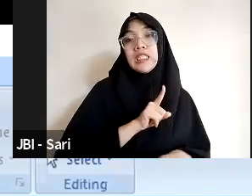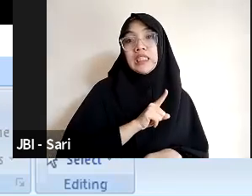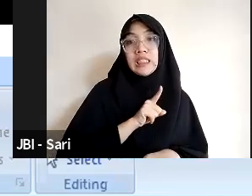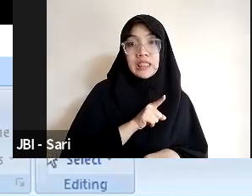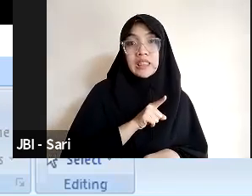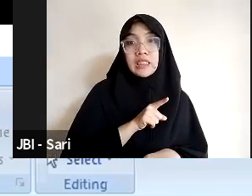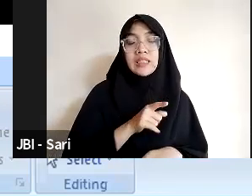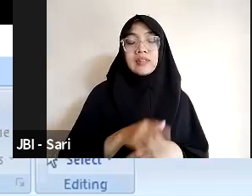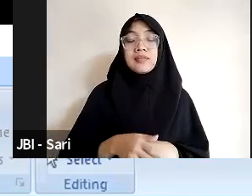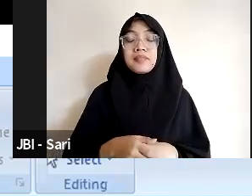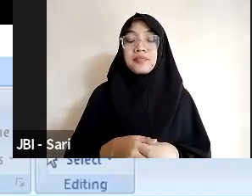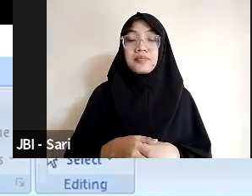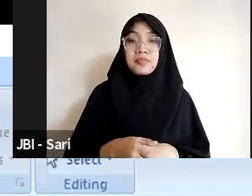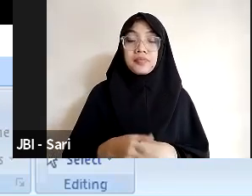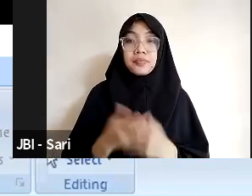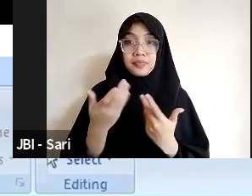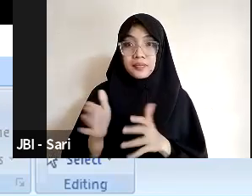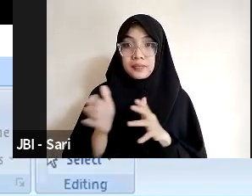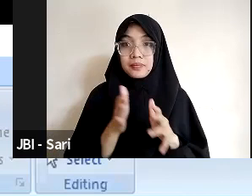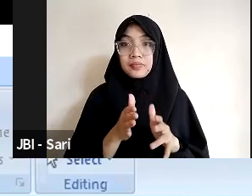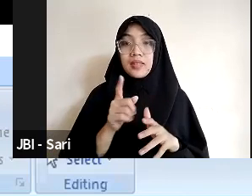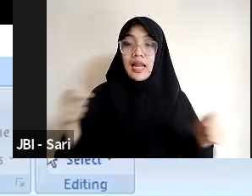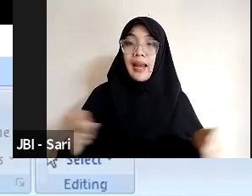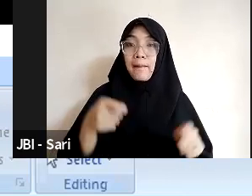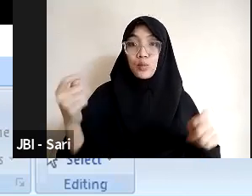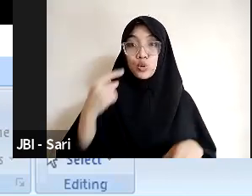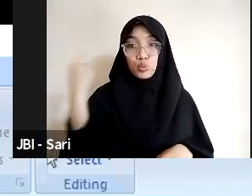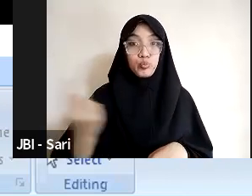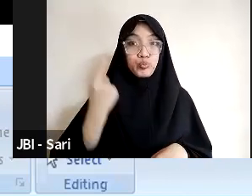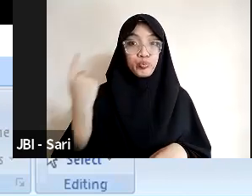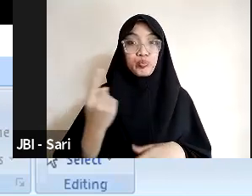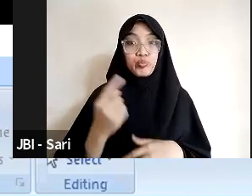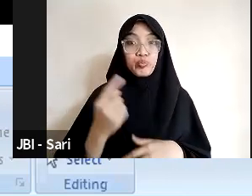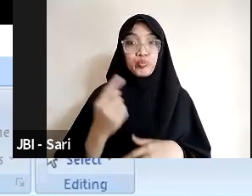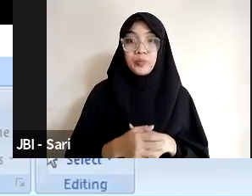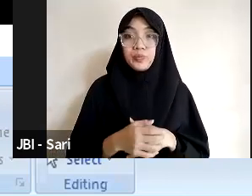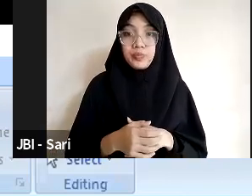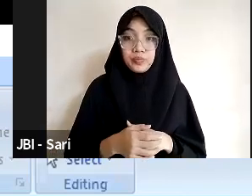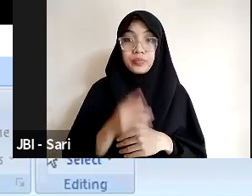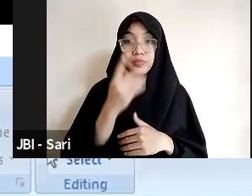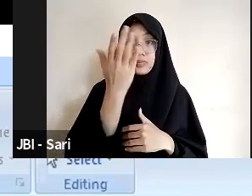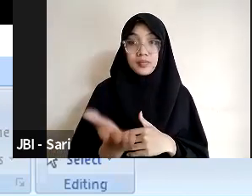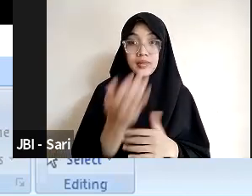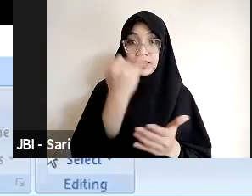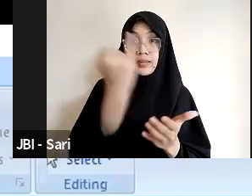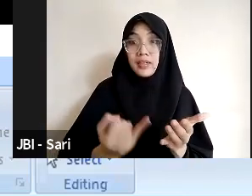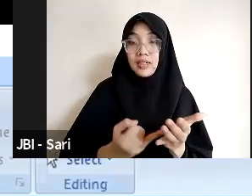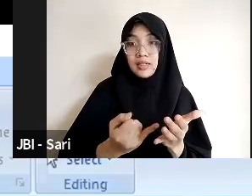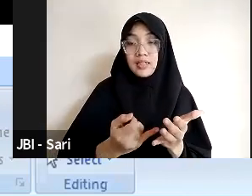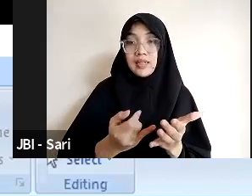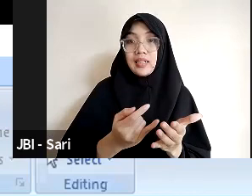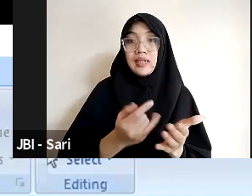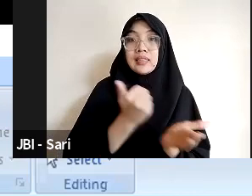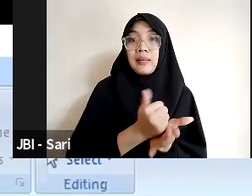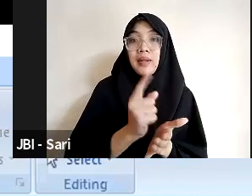wilayah. Kemudian dapur umum. Nah, ini gambar ini saya ambil dari pasar